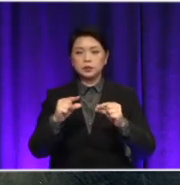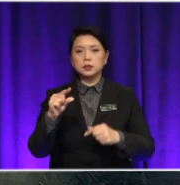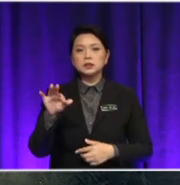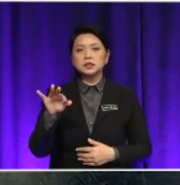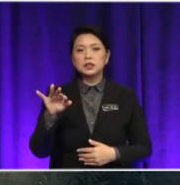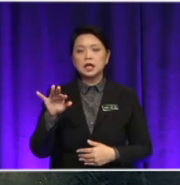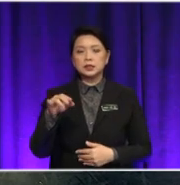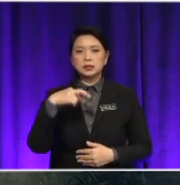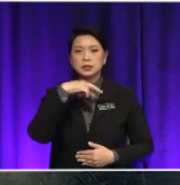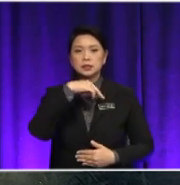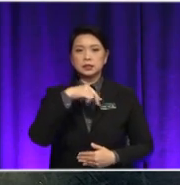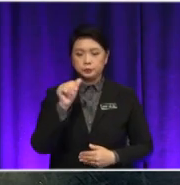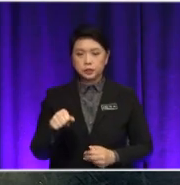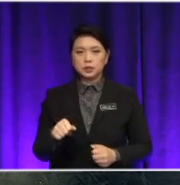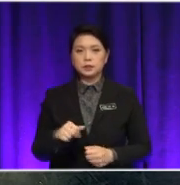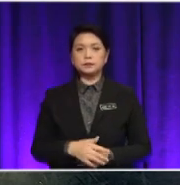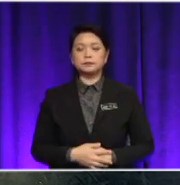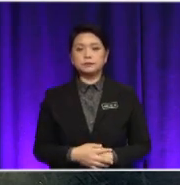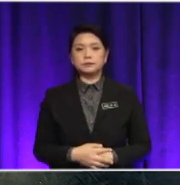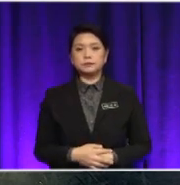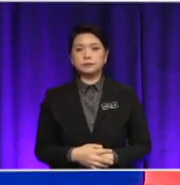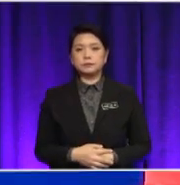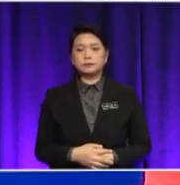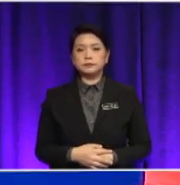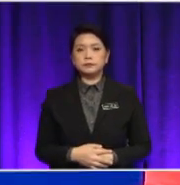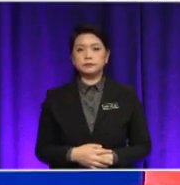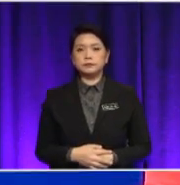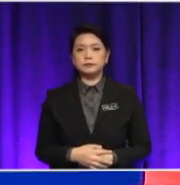cikgu? Boleh. Boleh, tidak ada masalah, cikgu. Jangan kamu banyak bergerak ke